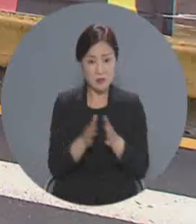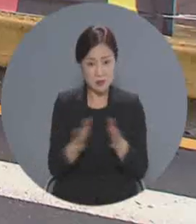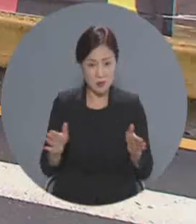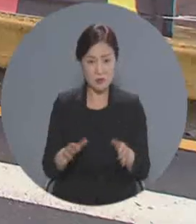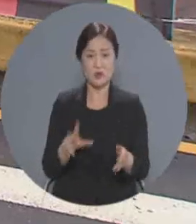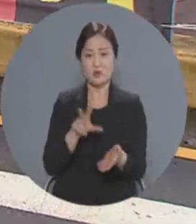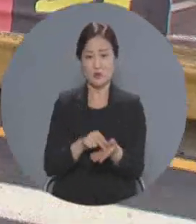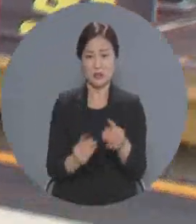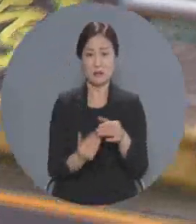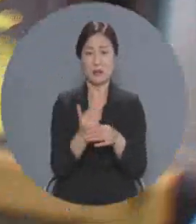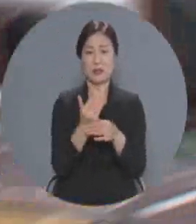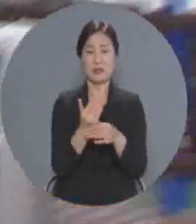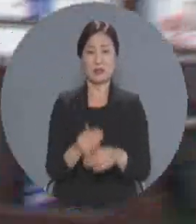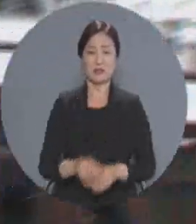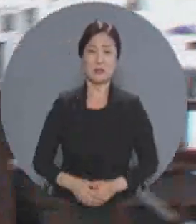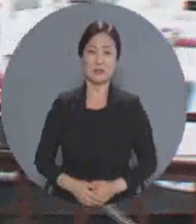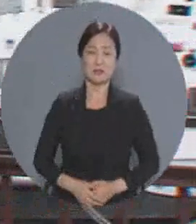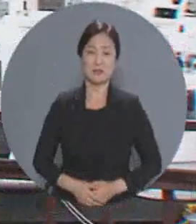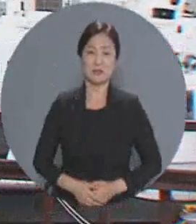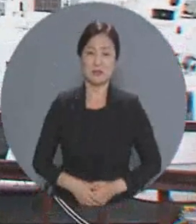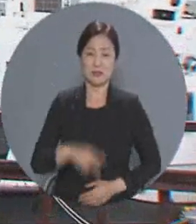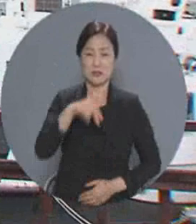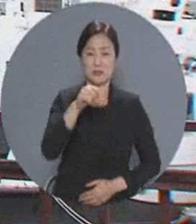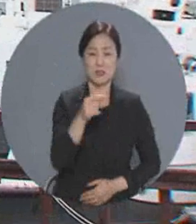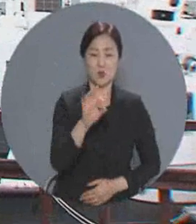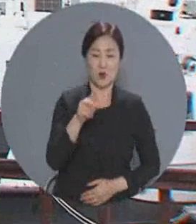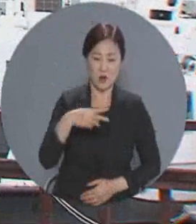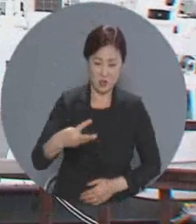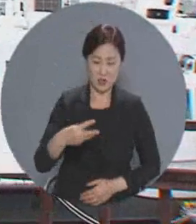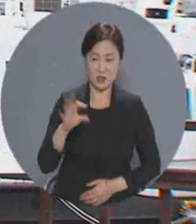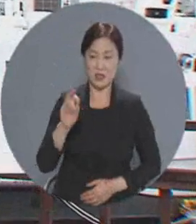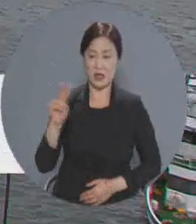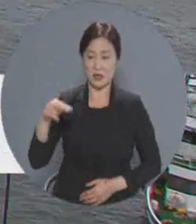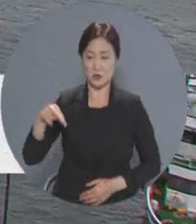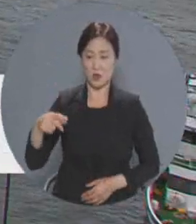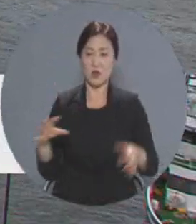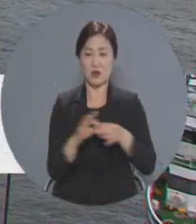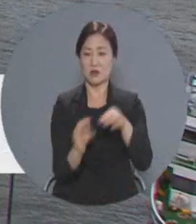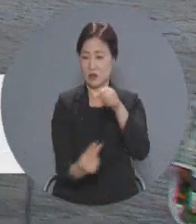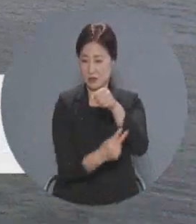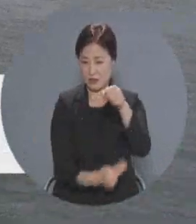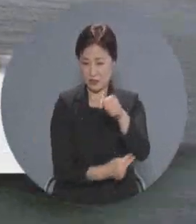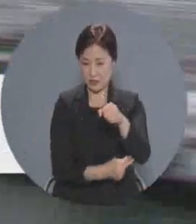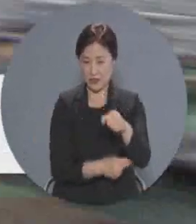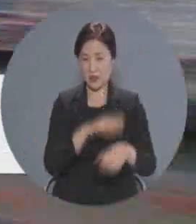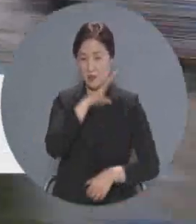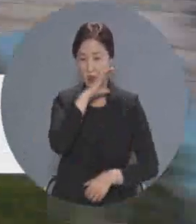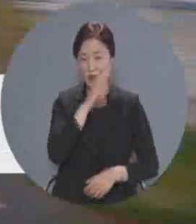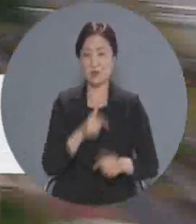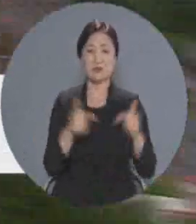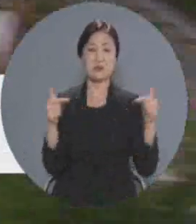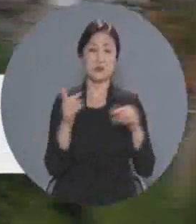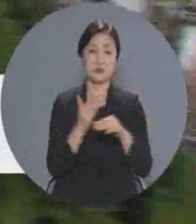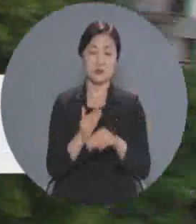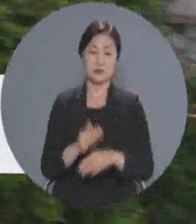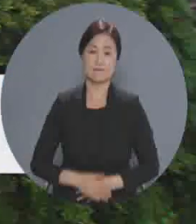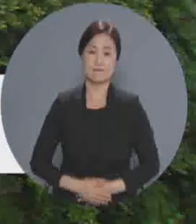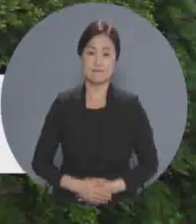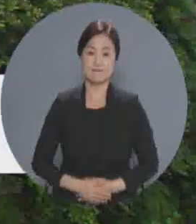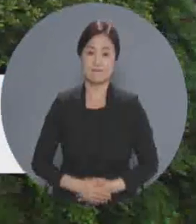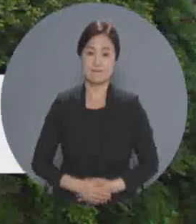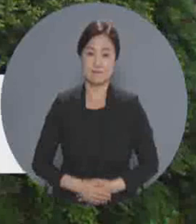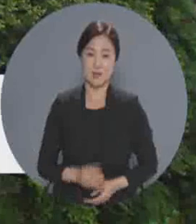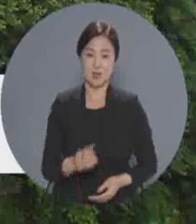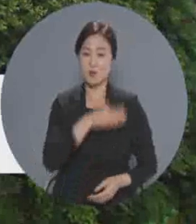않은 잡음이 일고 있습니다. 신월동과 야도를 잇는 교량 때문에 집단 민원이 제기된 겁니다. 경로당